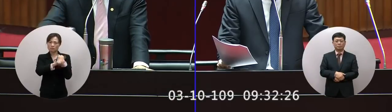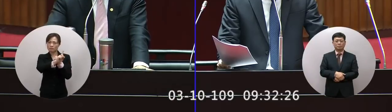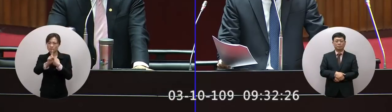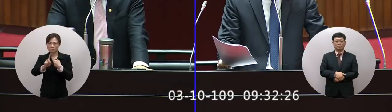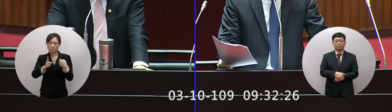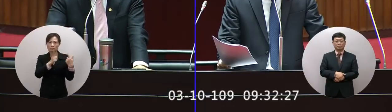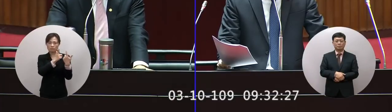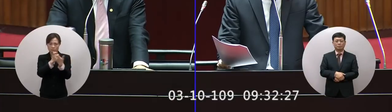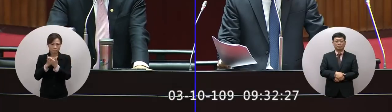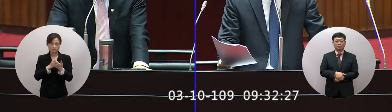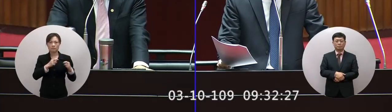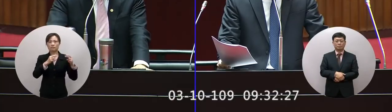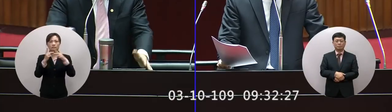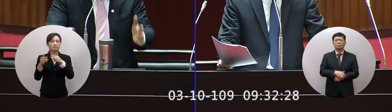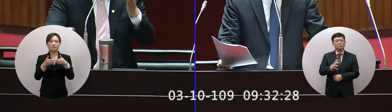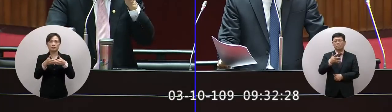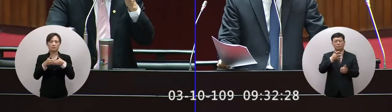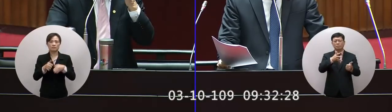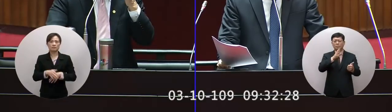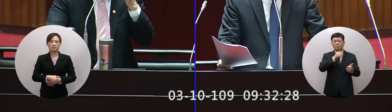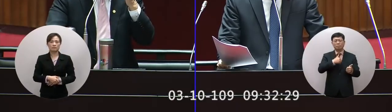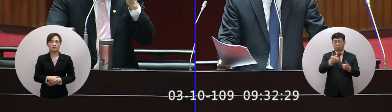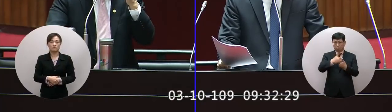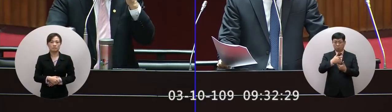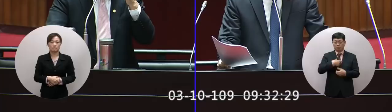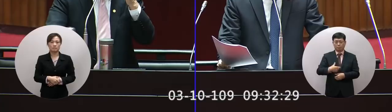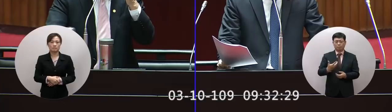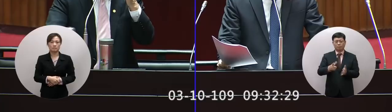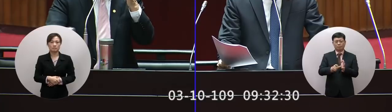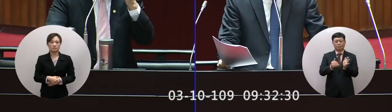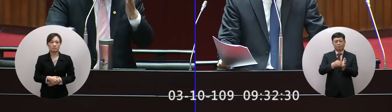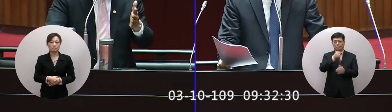该配套修改。 对，我们20岁被选举权。